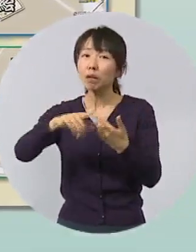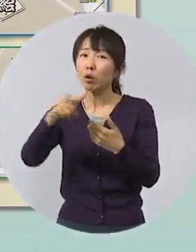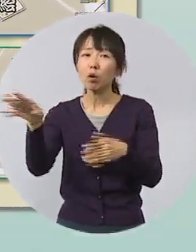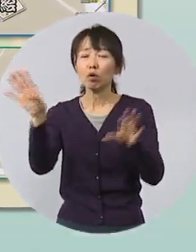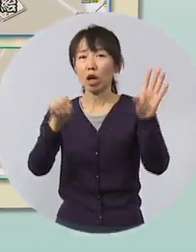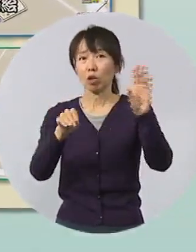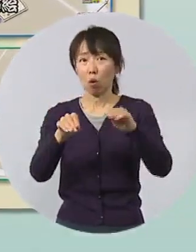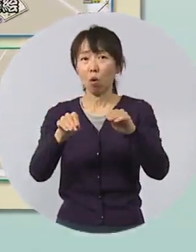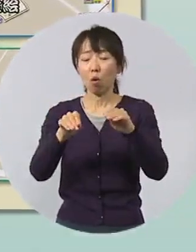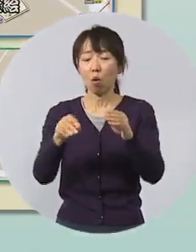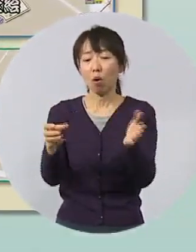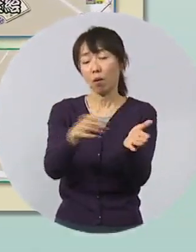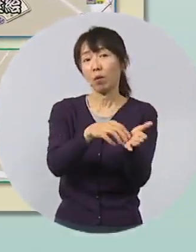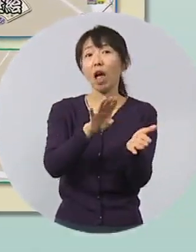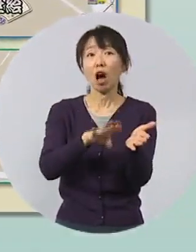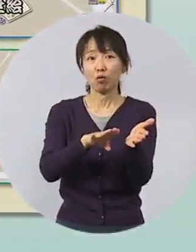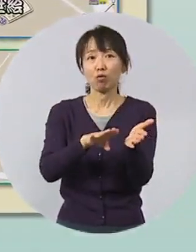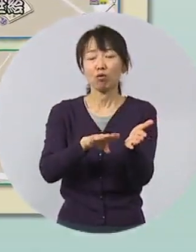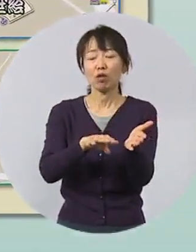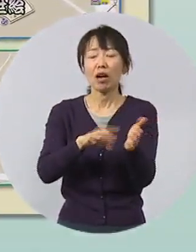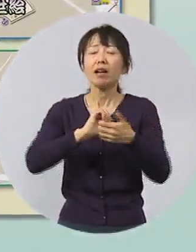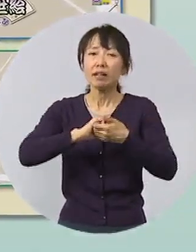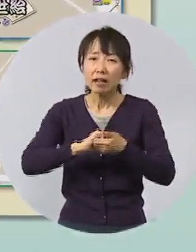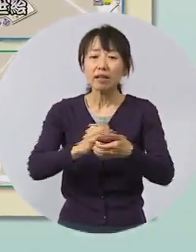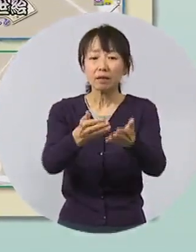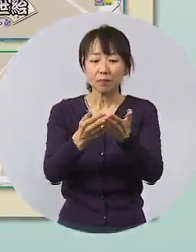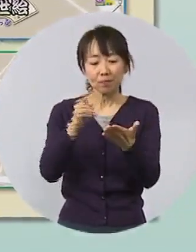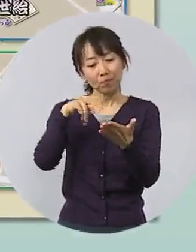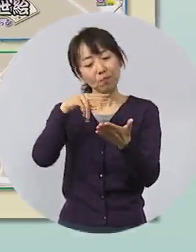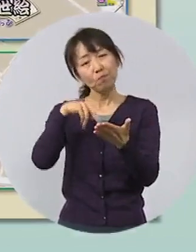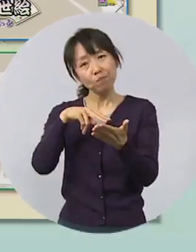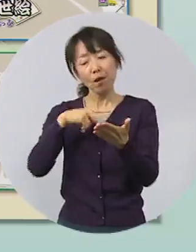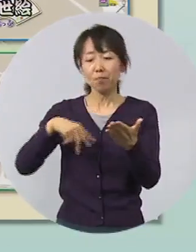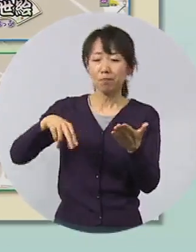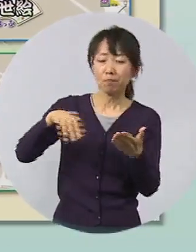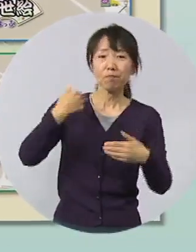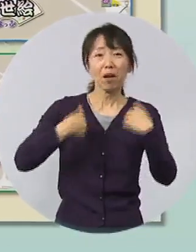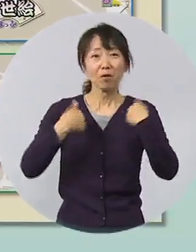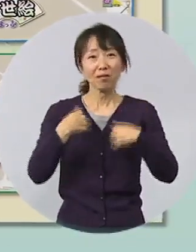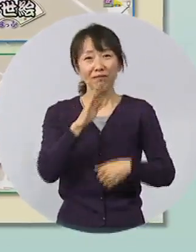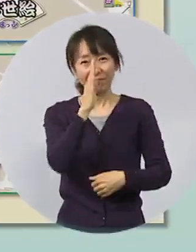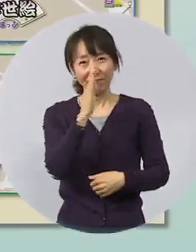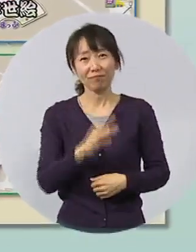ぜひ手に取って藤沢宿巡りを楽しんでください。